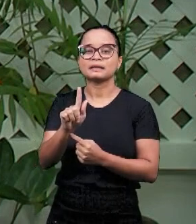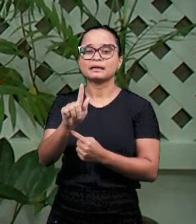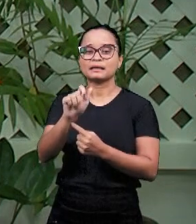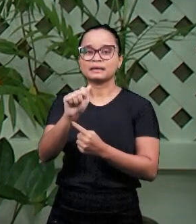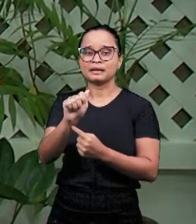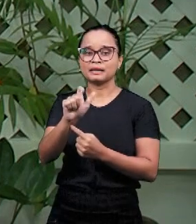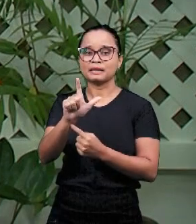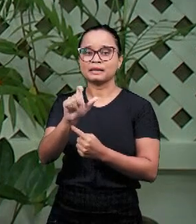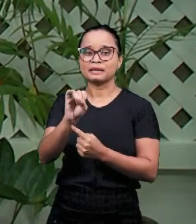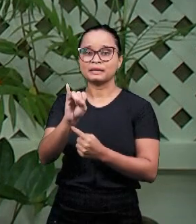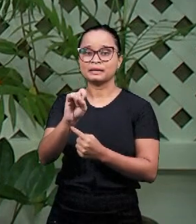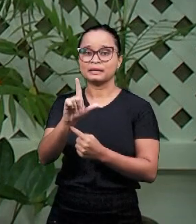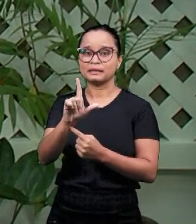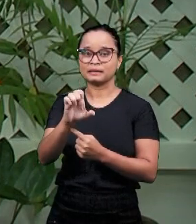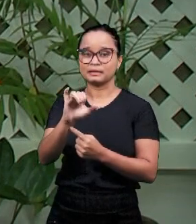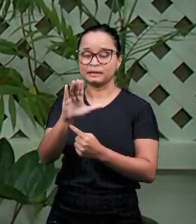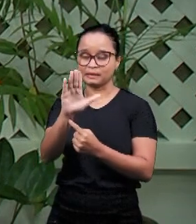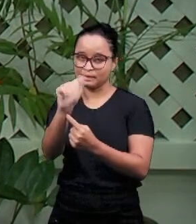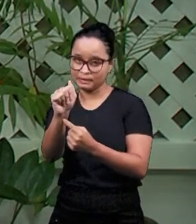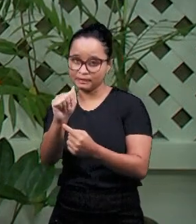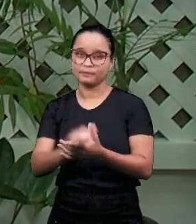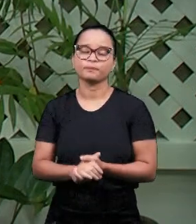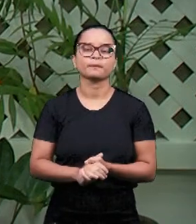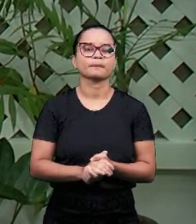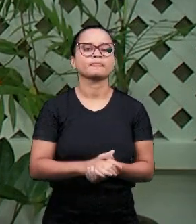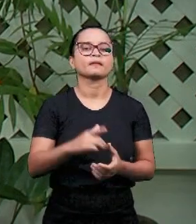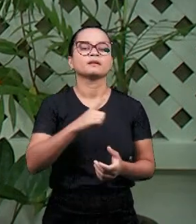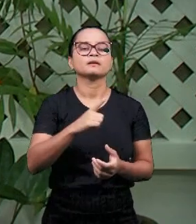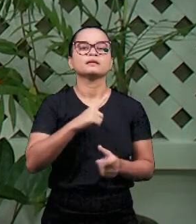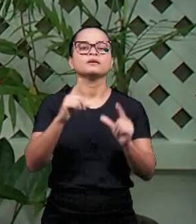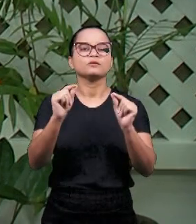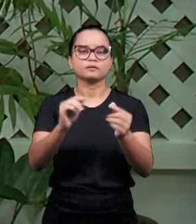mot Génézareth vient du mot Kinneret,